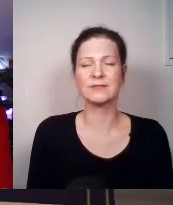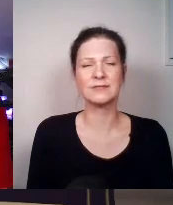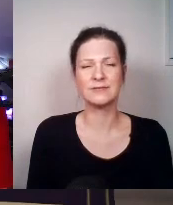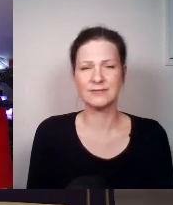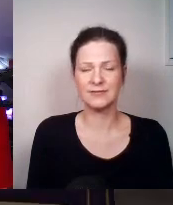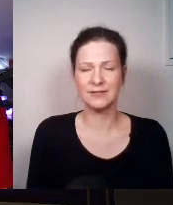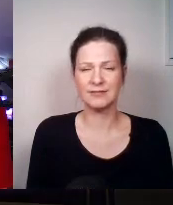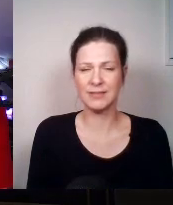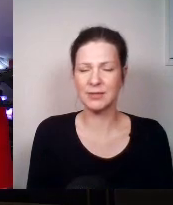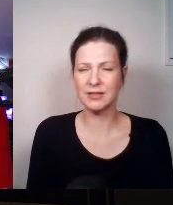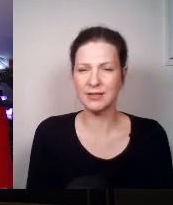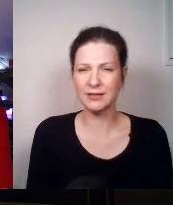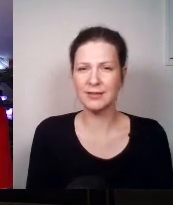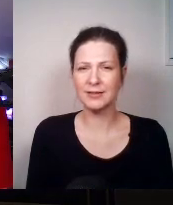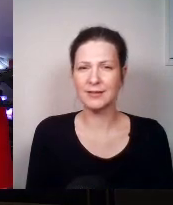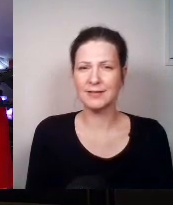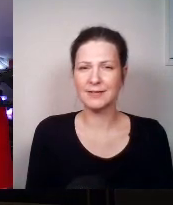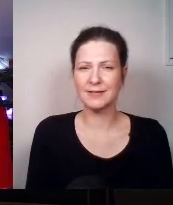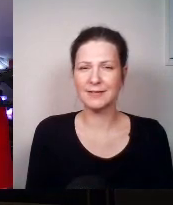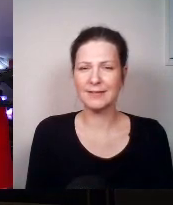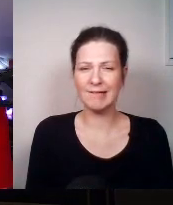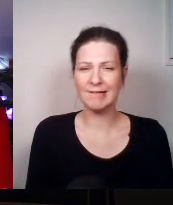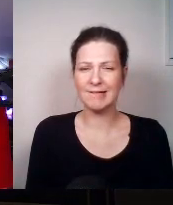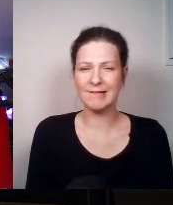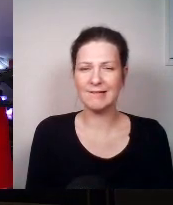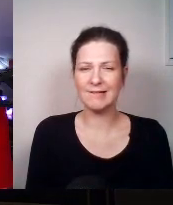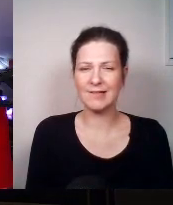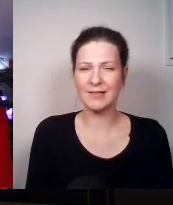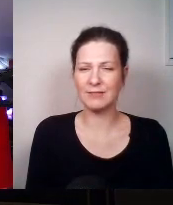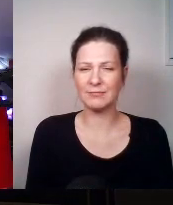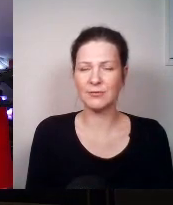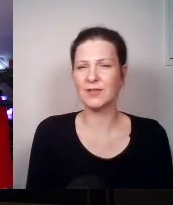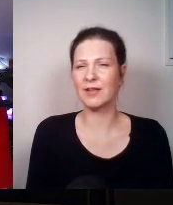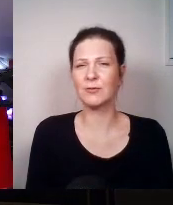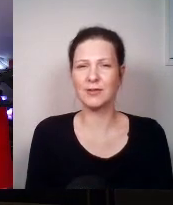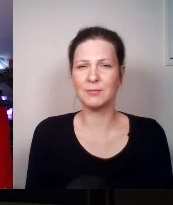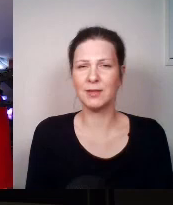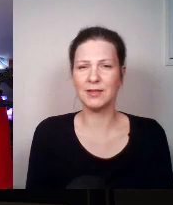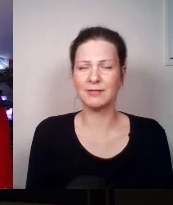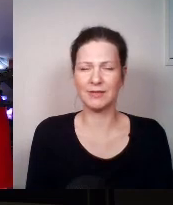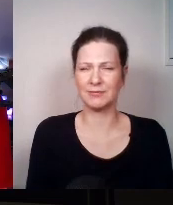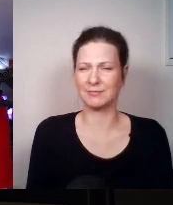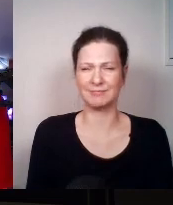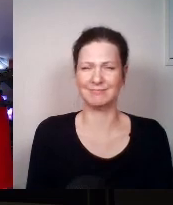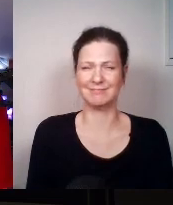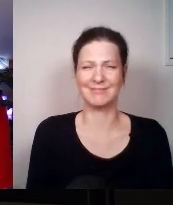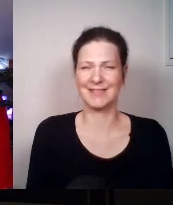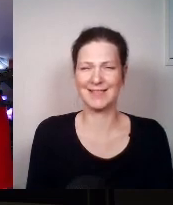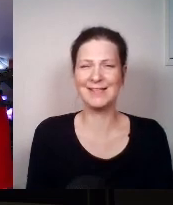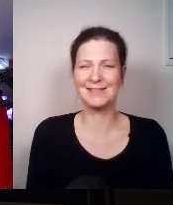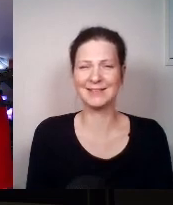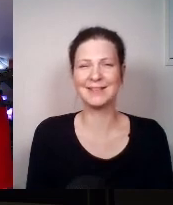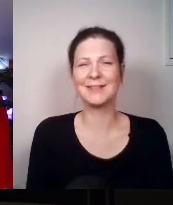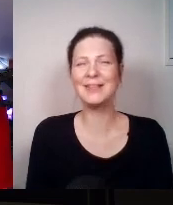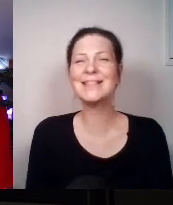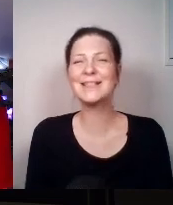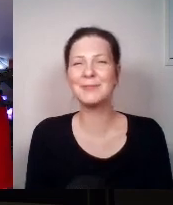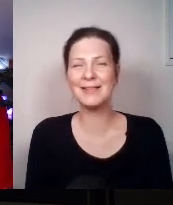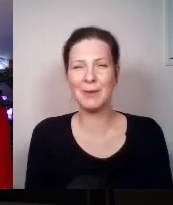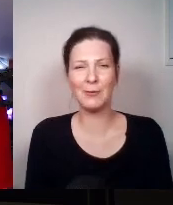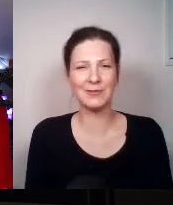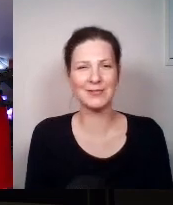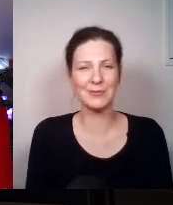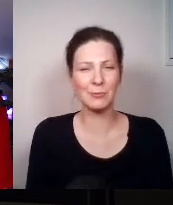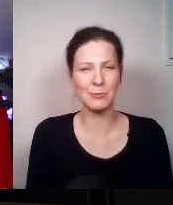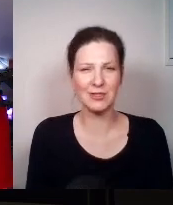Ja. Was habe ich gesagt? Militärputsch. Verzeihung, ich meine, was erzähle ich denn? Wenigstens